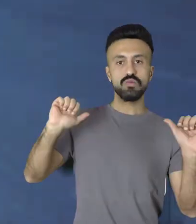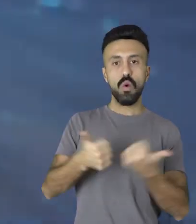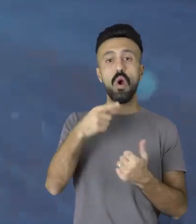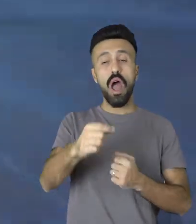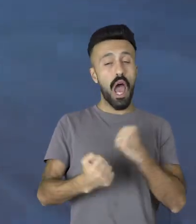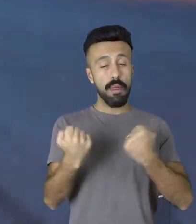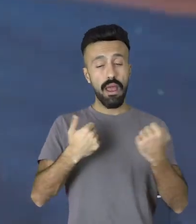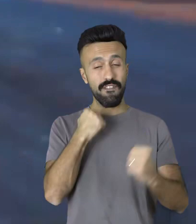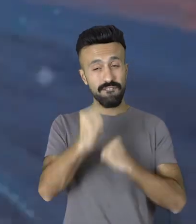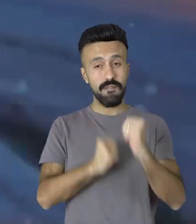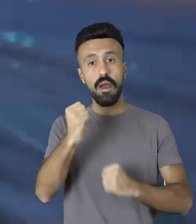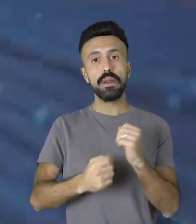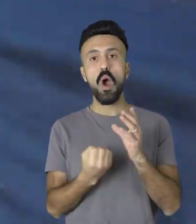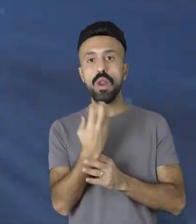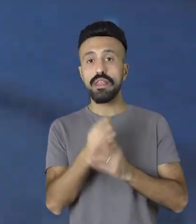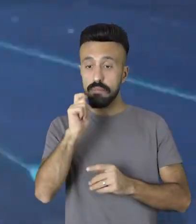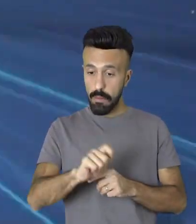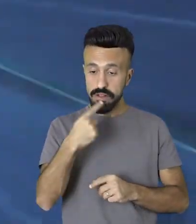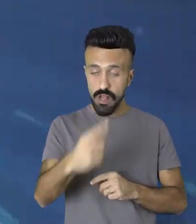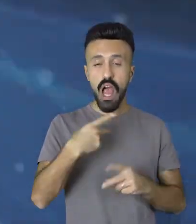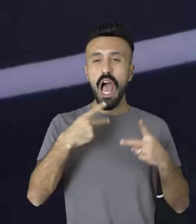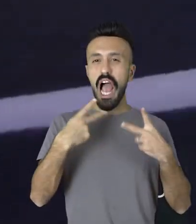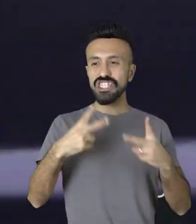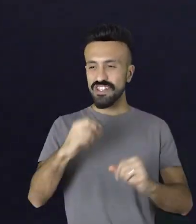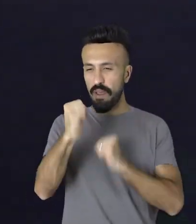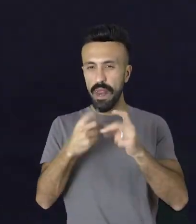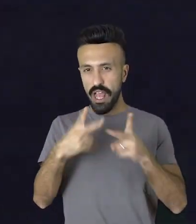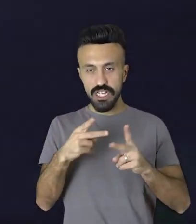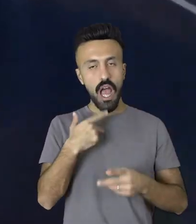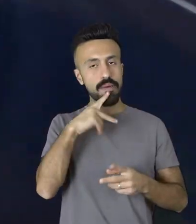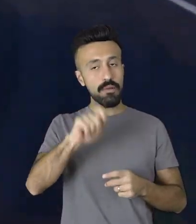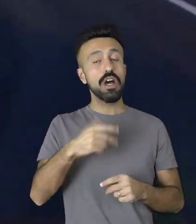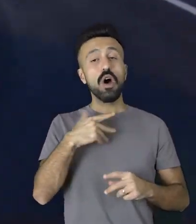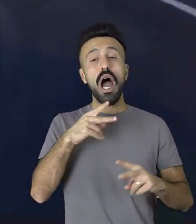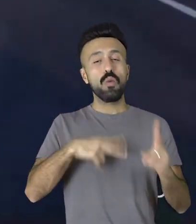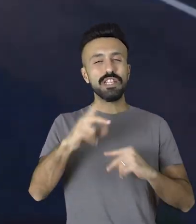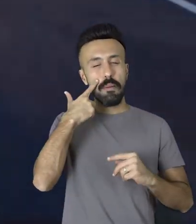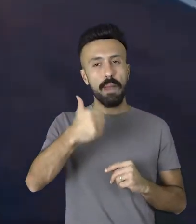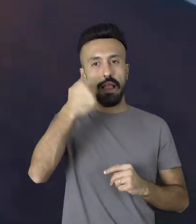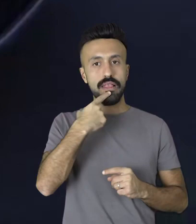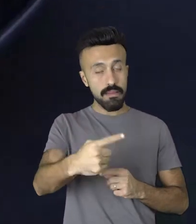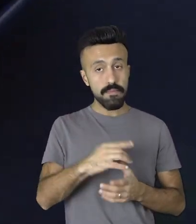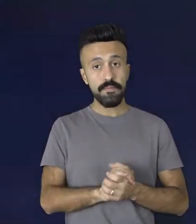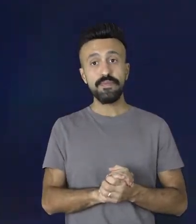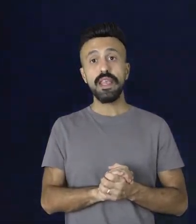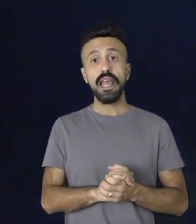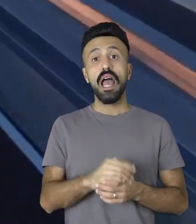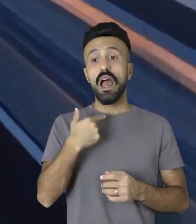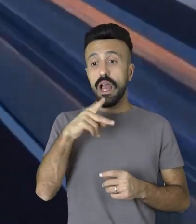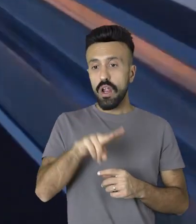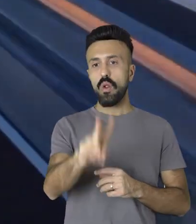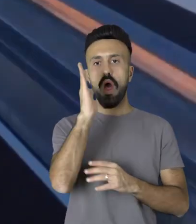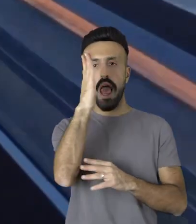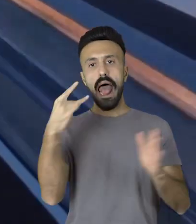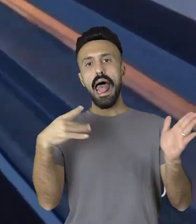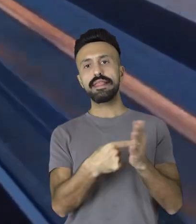TOGG'un seri üretiminin yapılacağı TOGG Gemlik Kampüsü'nün açılış törenine dair açıklamada bulunan Ulaştırma ve Altyapı Bakanı Adil Kara